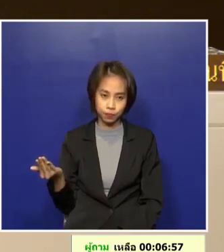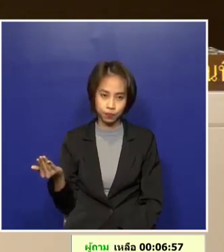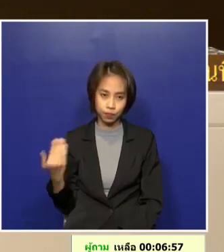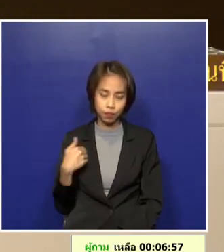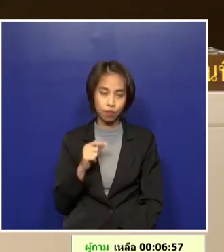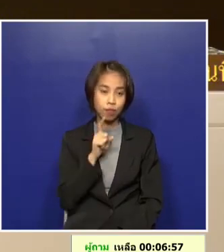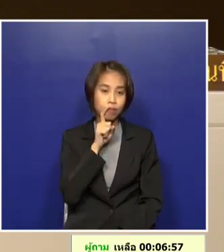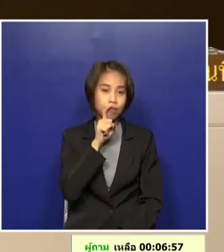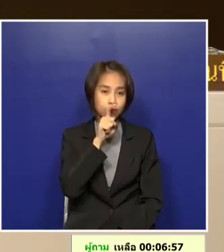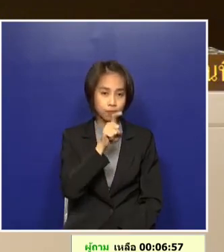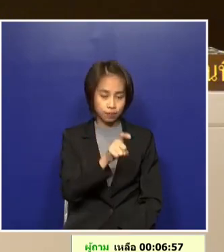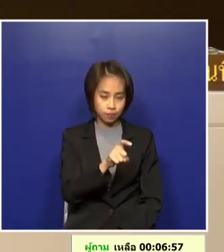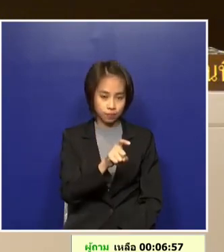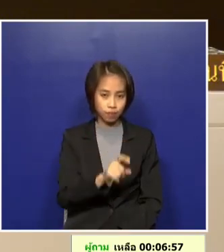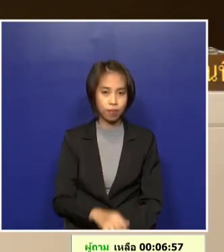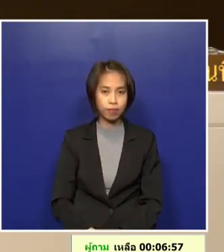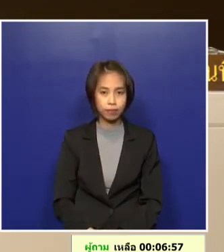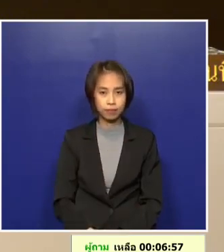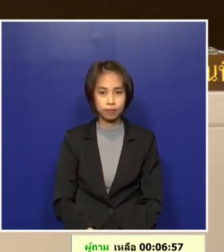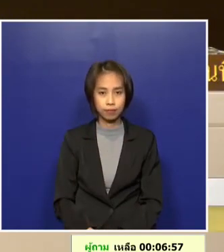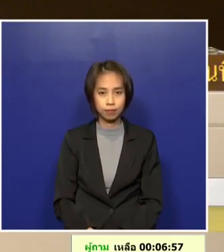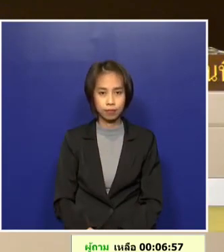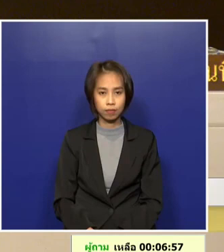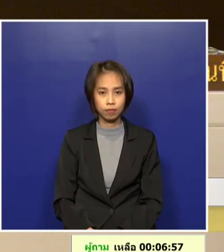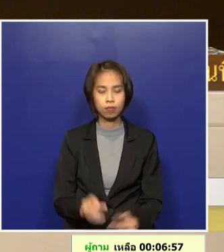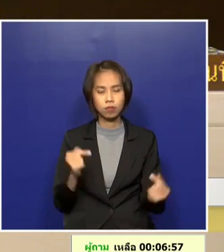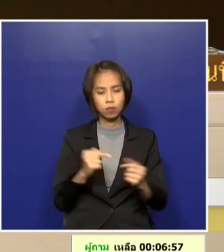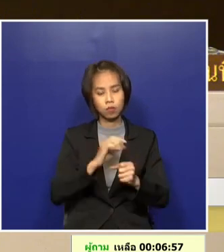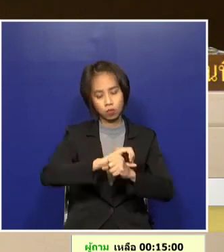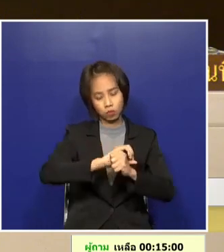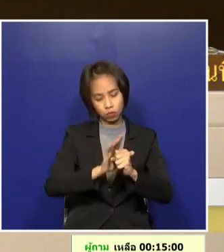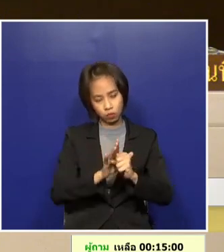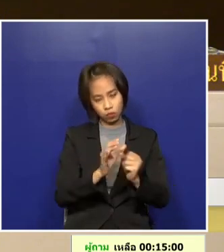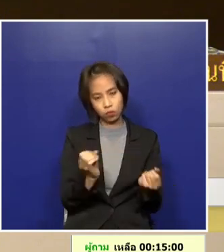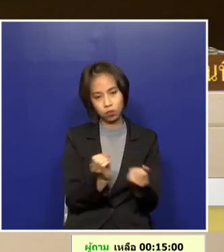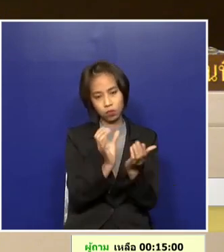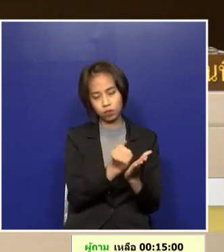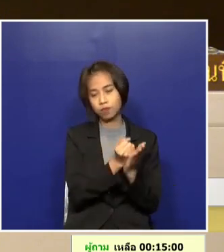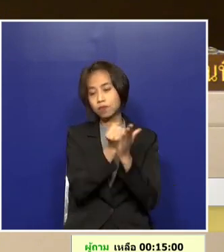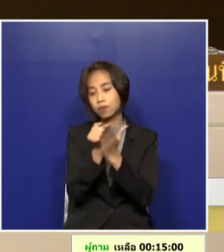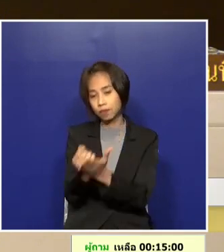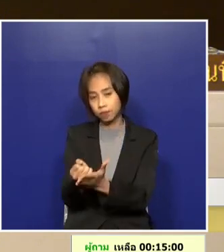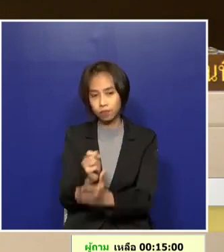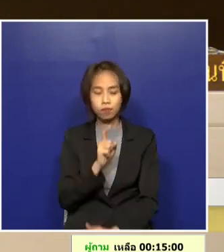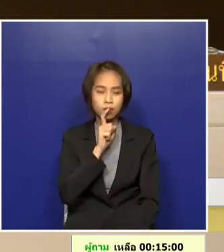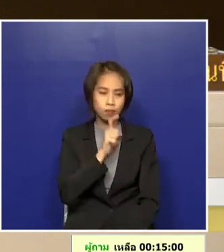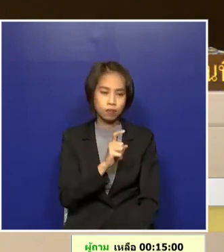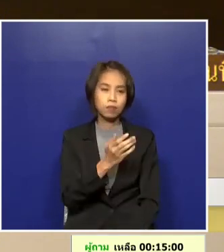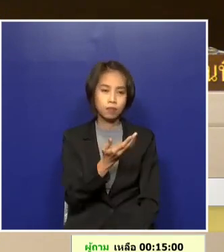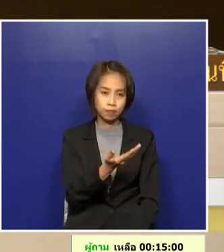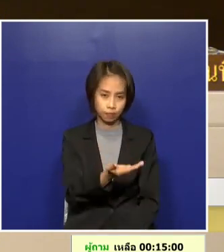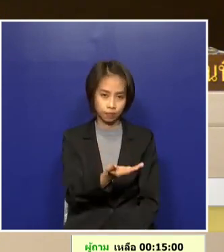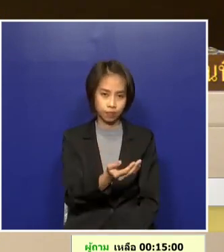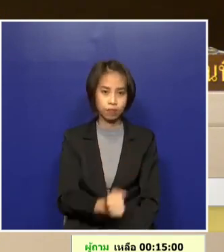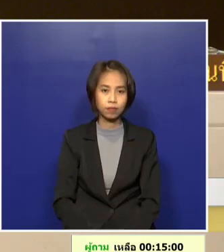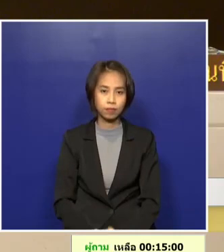ามเรื่องความล้มเหลวจากมาตรการการเยียวยาโรคโควิด-19ถามนายกรัฐมนตรีนายกรัฐมนตรีได้ทำ